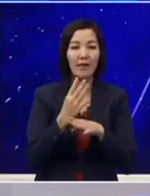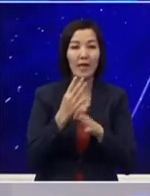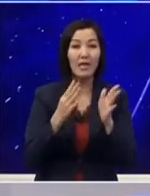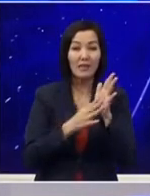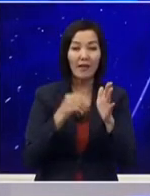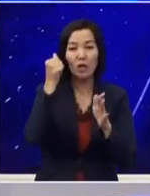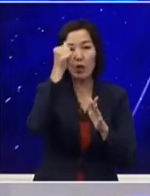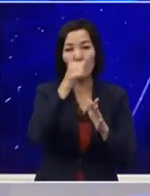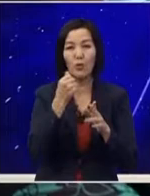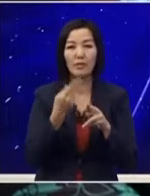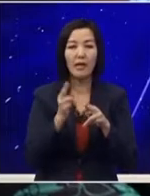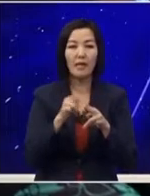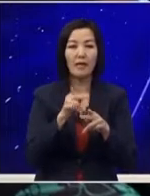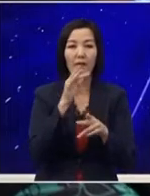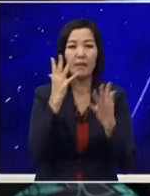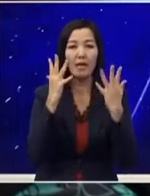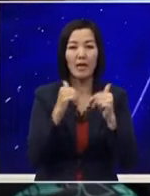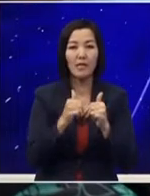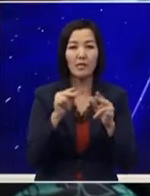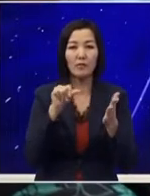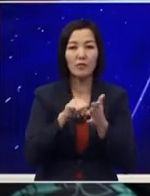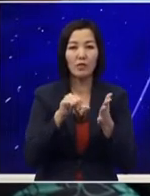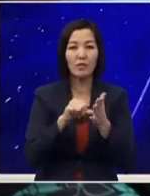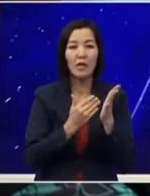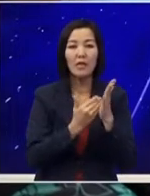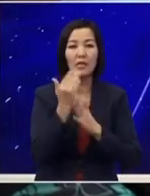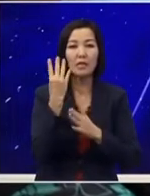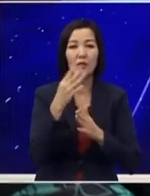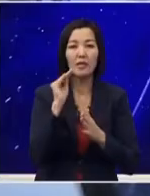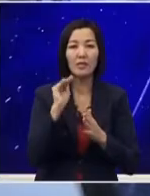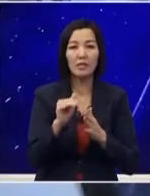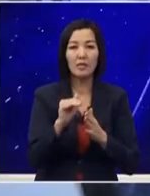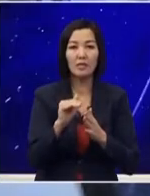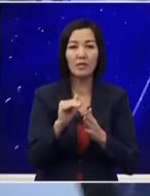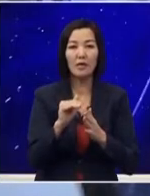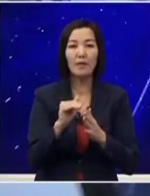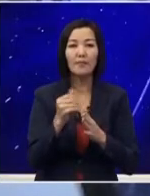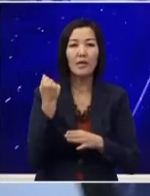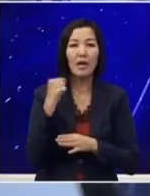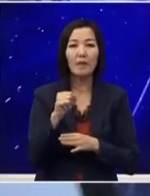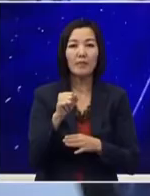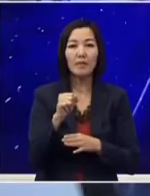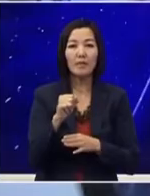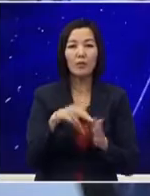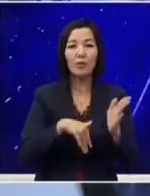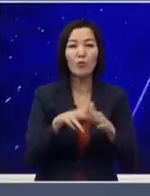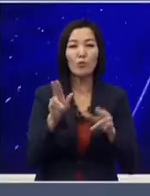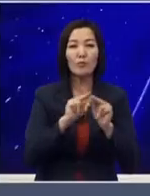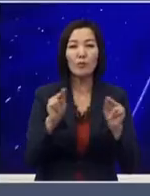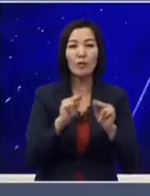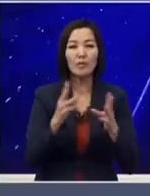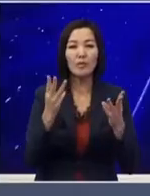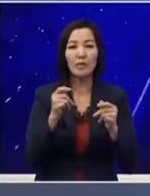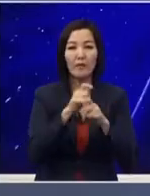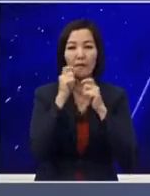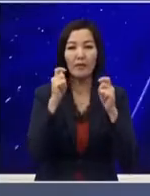9-й год. За это время количество его участников достигло 40 тысяч. Из них обладателями знака «Лучший педагог» с